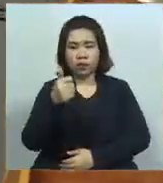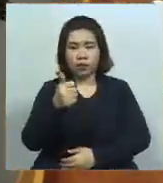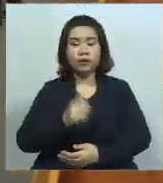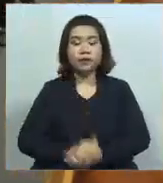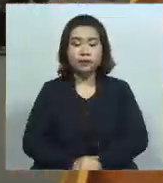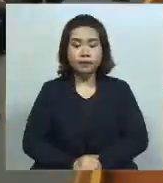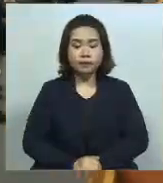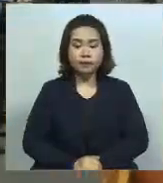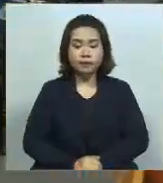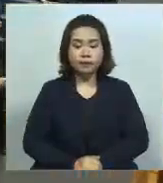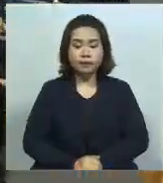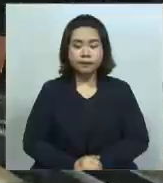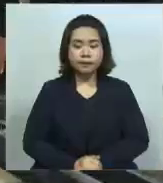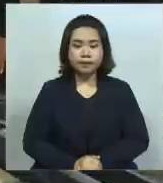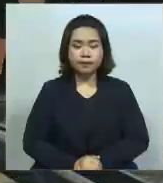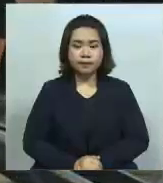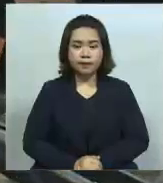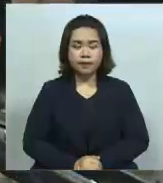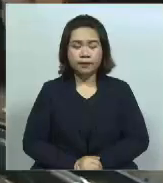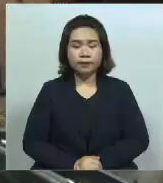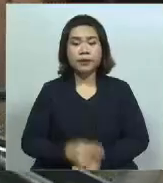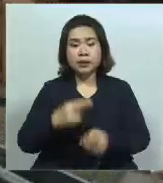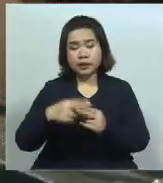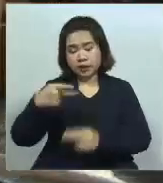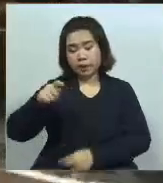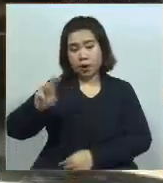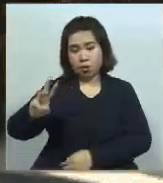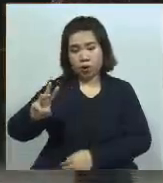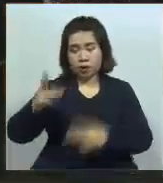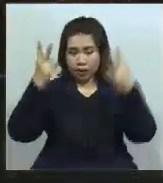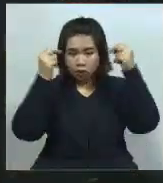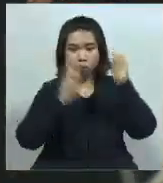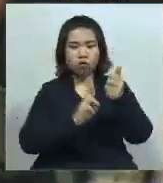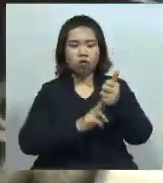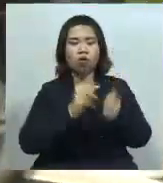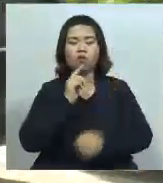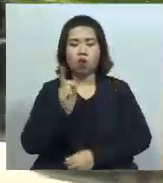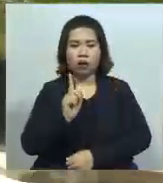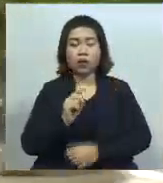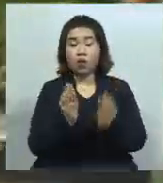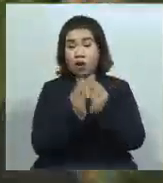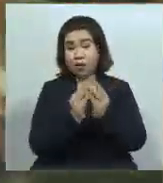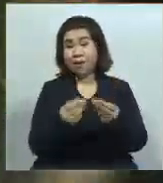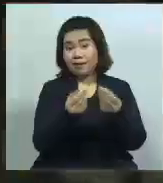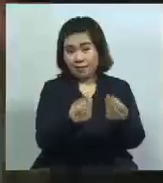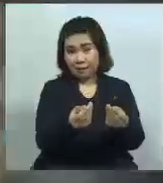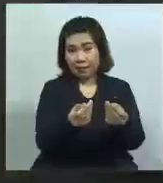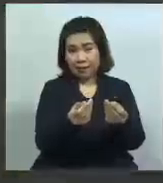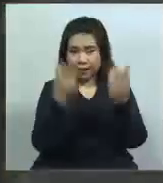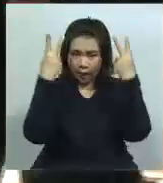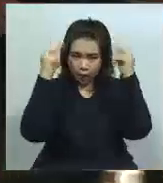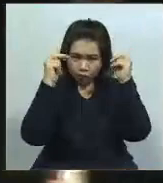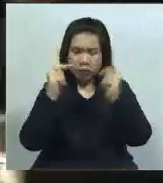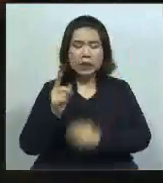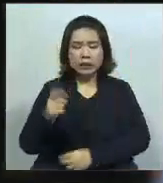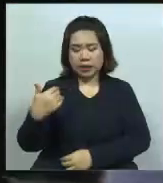งทางด้านของพลเอกประวิตรวงษ์สุวรรณรองนายกรัฐมนตรีค่ะก็กล่าวถึงการโหวตเลือกนายกรัฐมนตรีกรณี